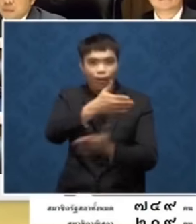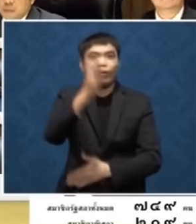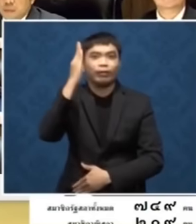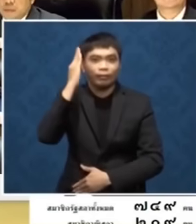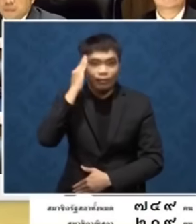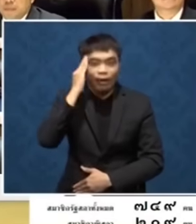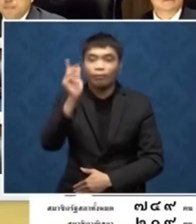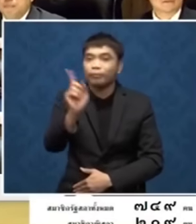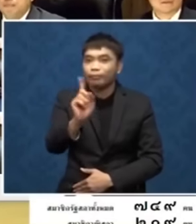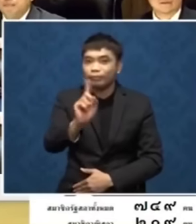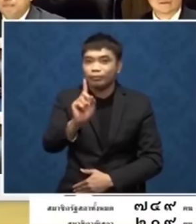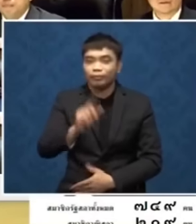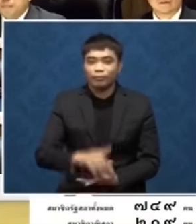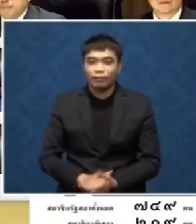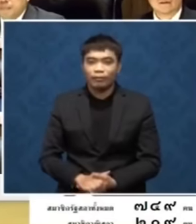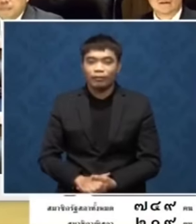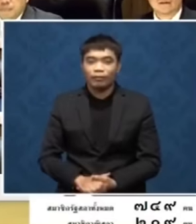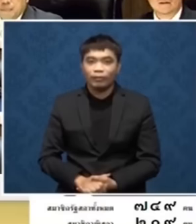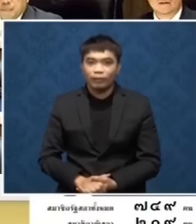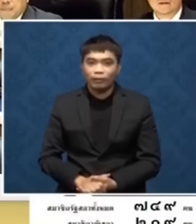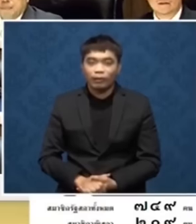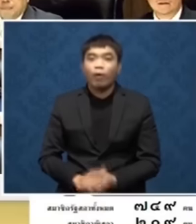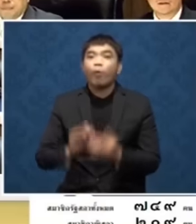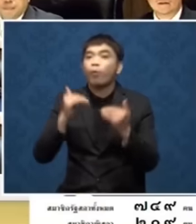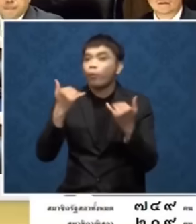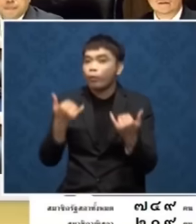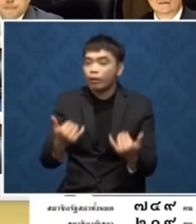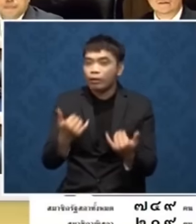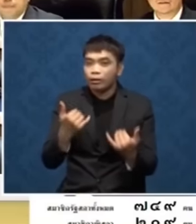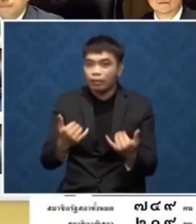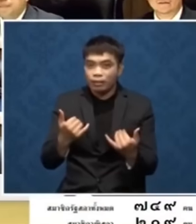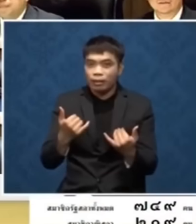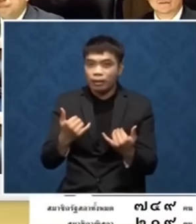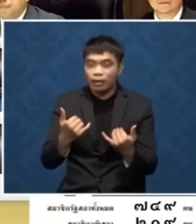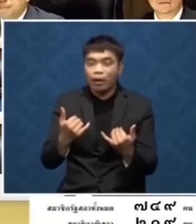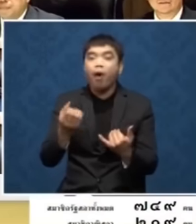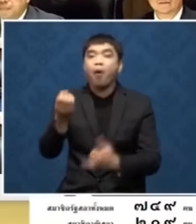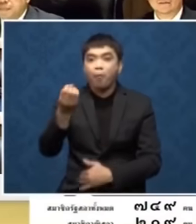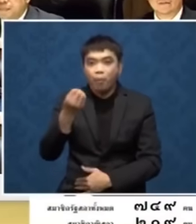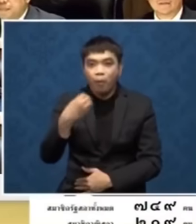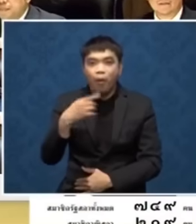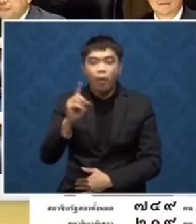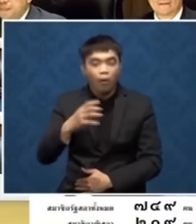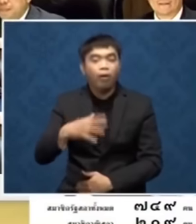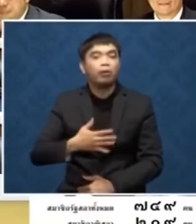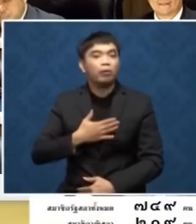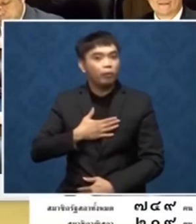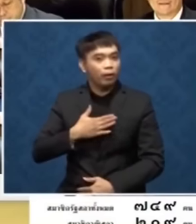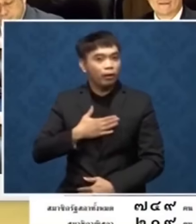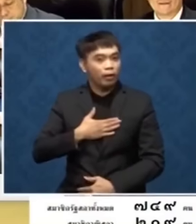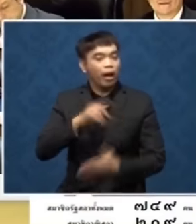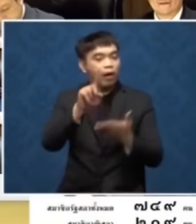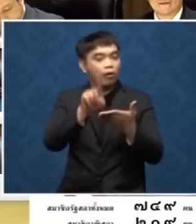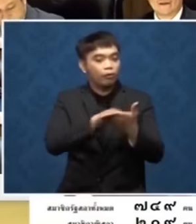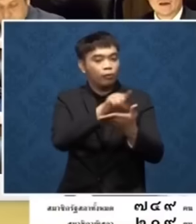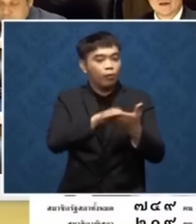พว่าการเดินทางการเมืองณวันนี้ท่านพยายามบอกว่าท่านได้รับฉันทามติจากประชา